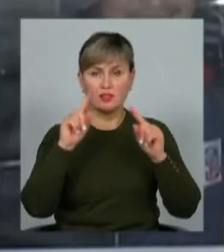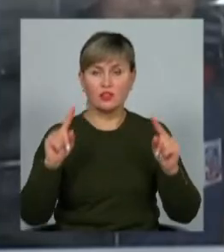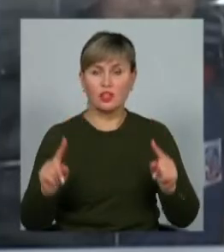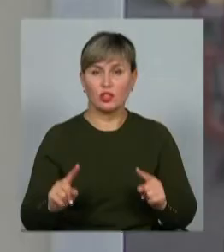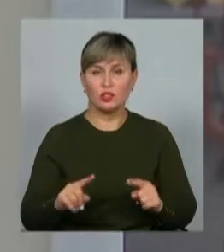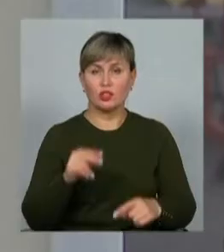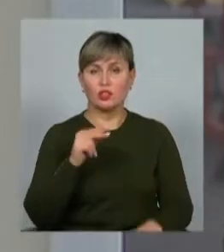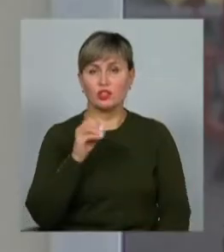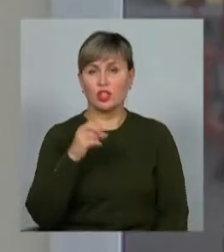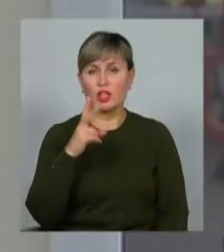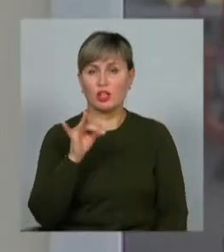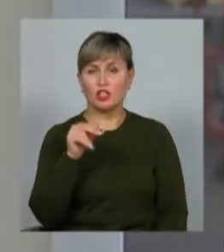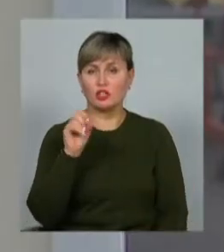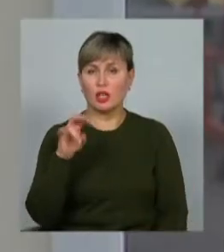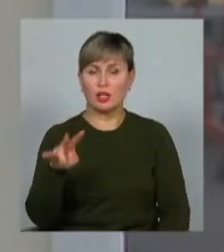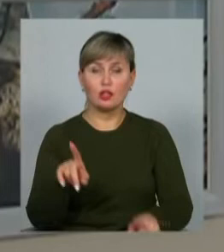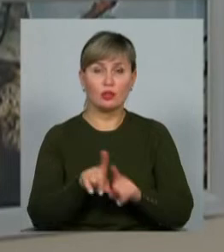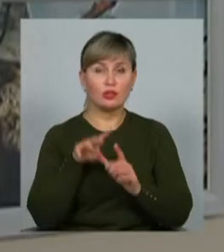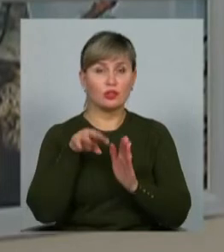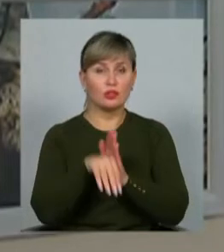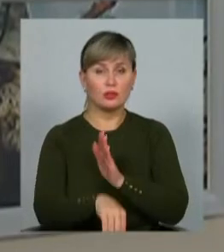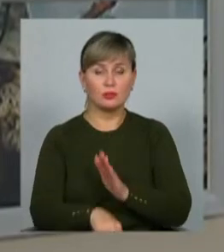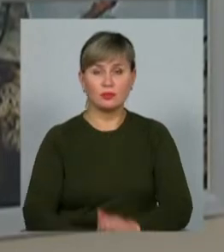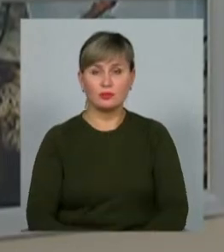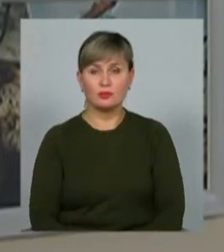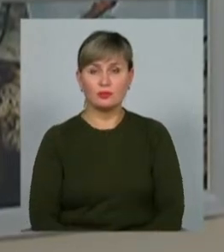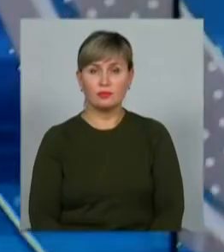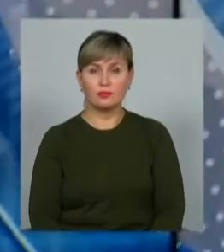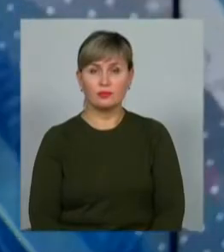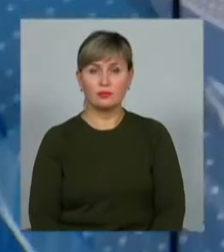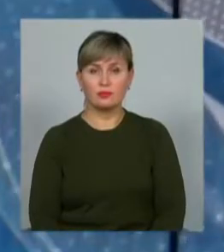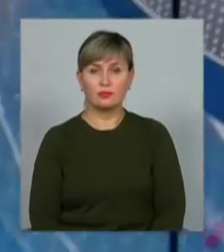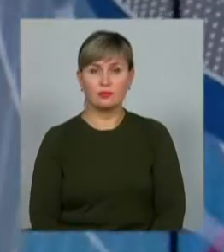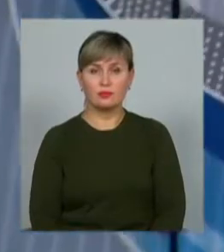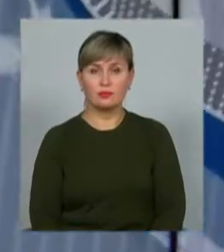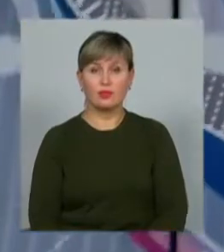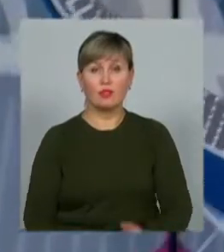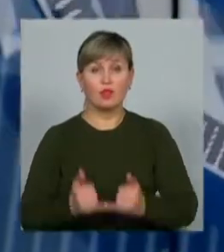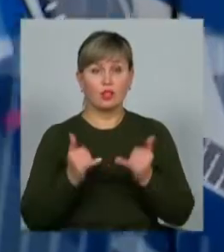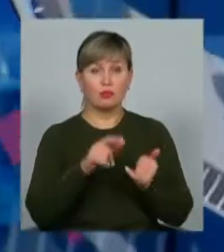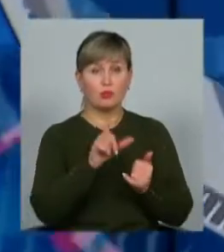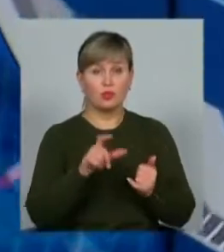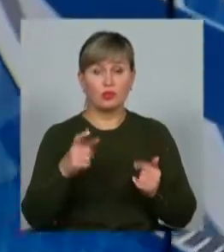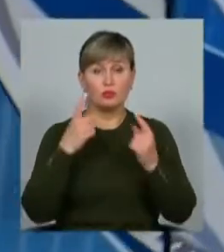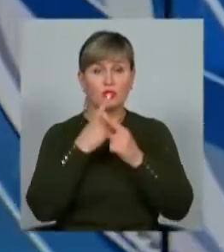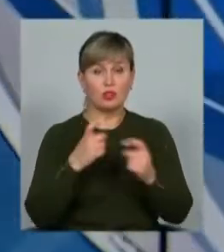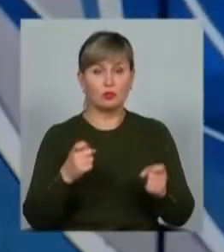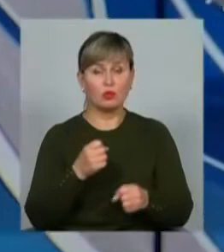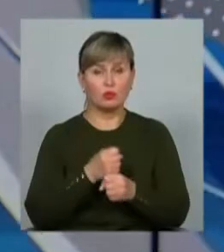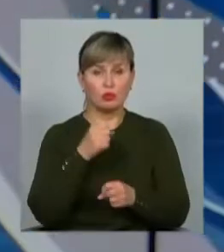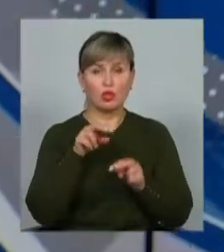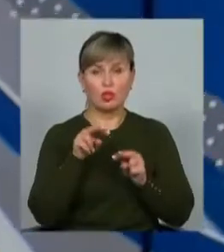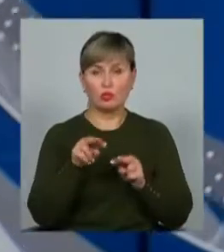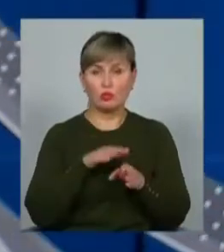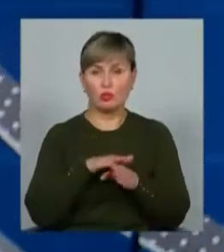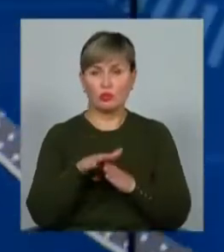Джеки Чаном. Айсара Бисенова, Сагынгали Мунайтпасов, телеканал Алматы. Уважаемые телезрители, призываем вас строго соблюдать